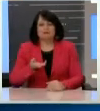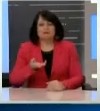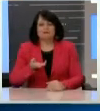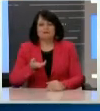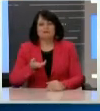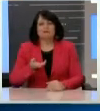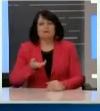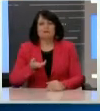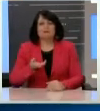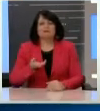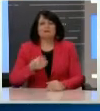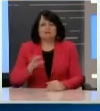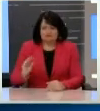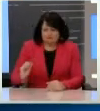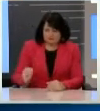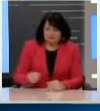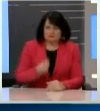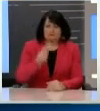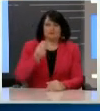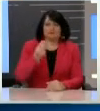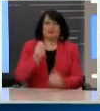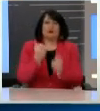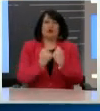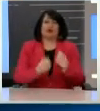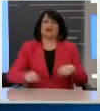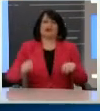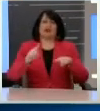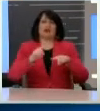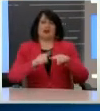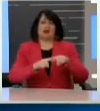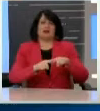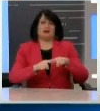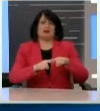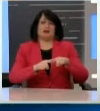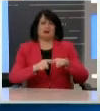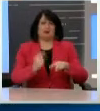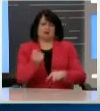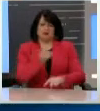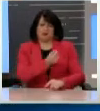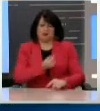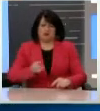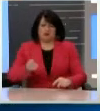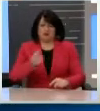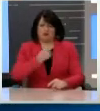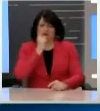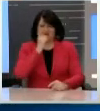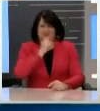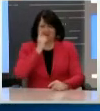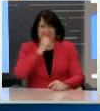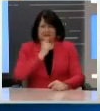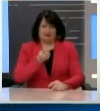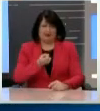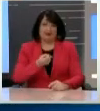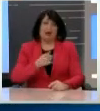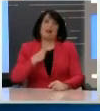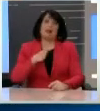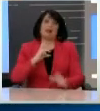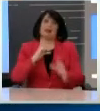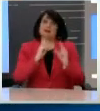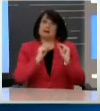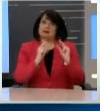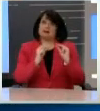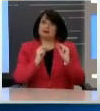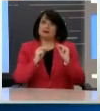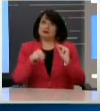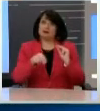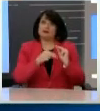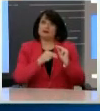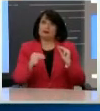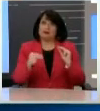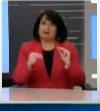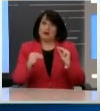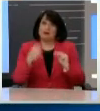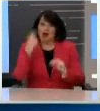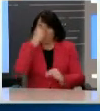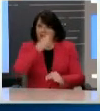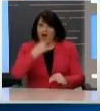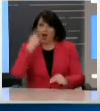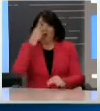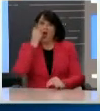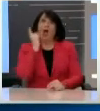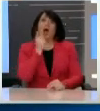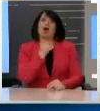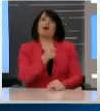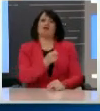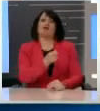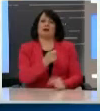οποία ξεκινάει από τους ΣΥΡΙΖΑΝΕΛ και θα πρέπει, εάν θέλετε να συζητήσουμε επί αυτού, πραγματικά να κάνετε την αυτοκριτική σας σε μια